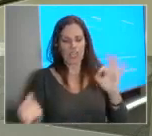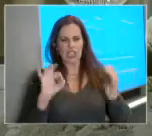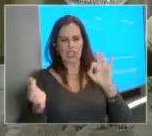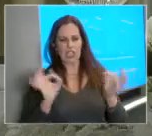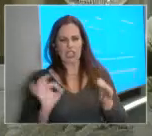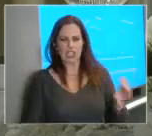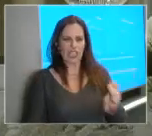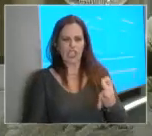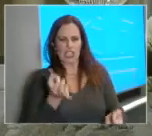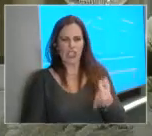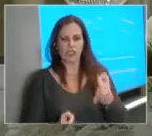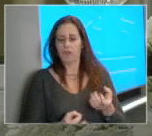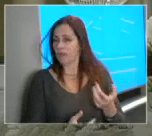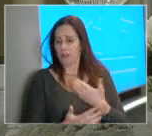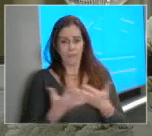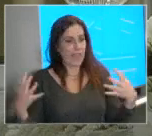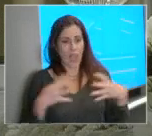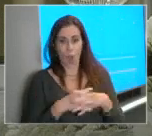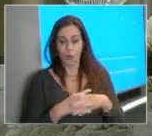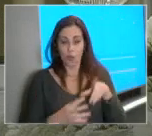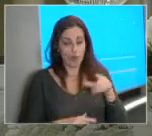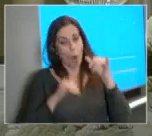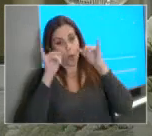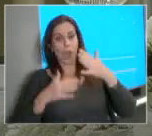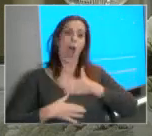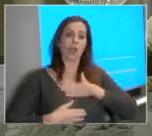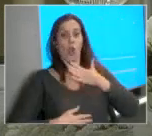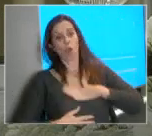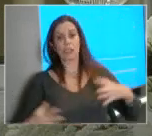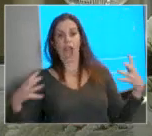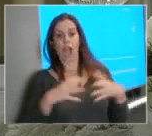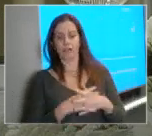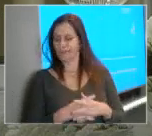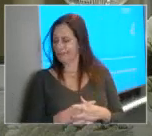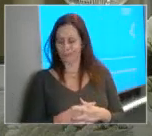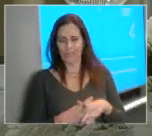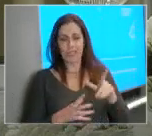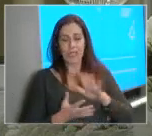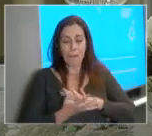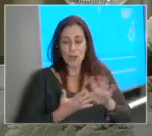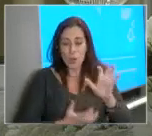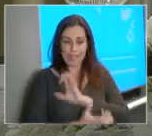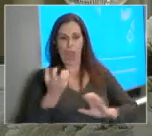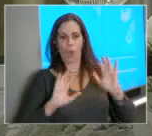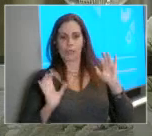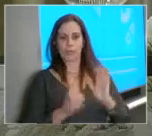בשני וקוראים לכך שלא תהיה אחדות, תוך כדי שהוא צועק, אני רוצה שתהיה אחדות. לא יודע, כאוס, פשוט כאוס.